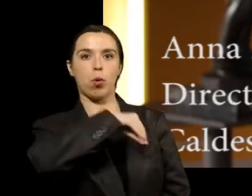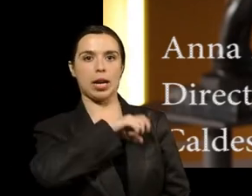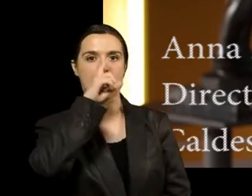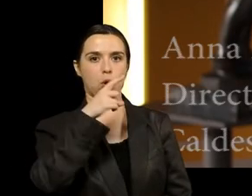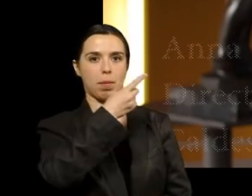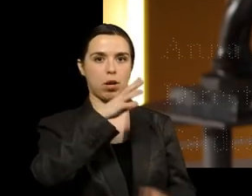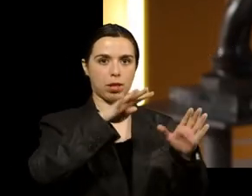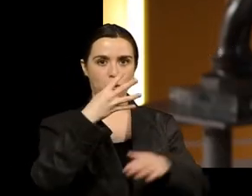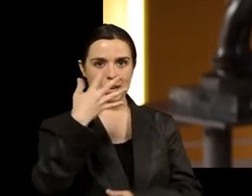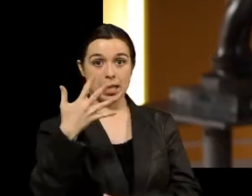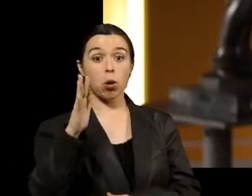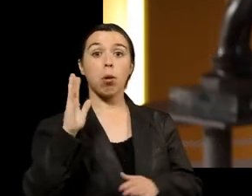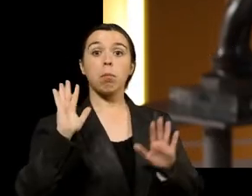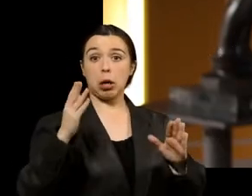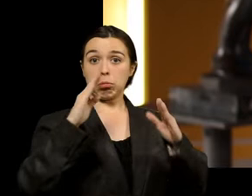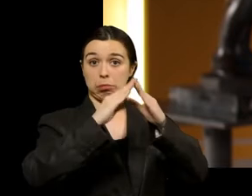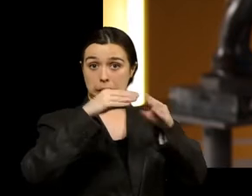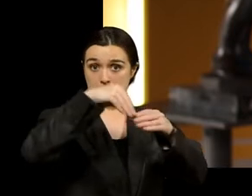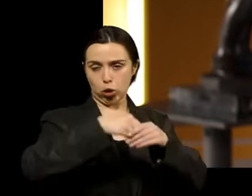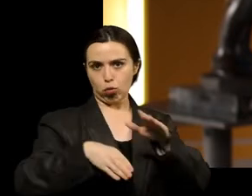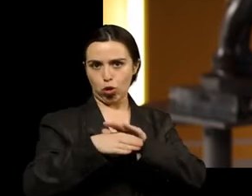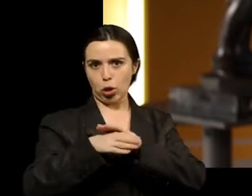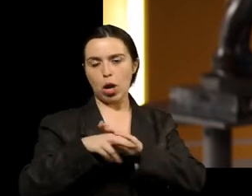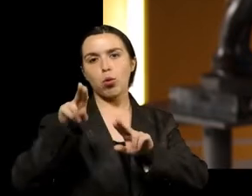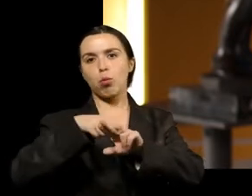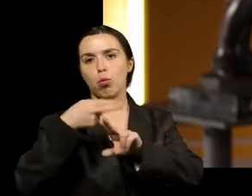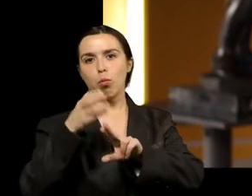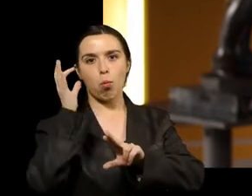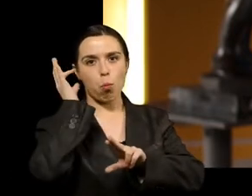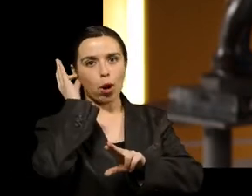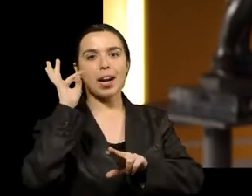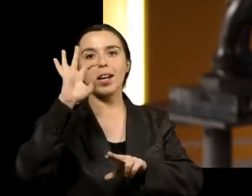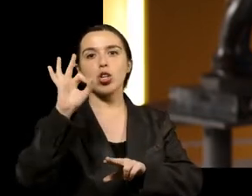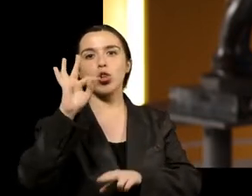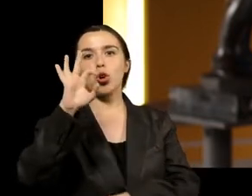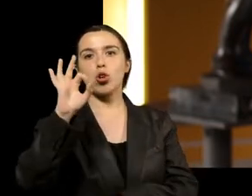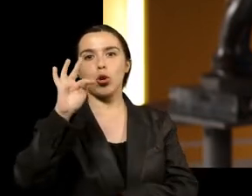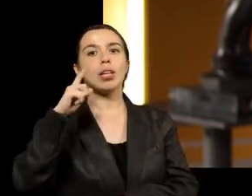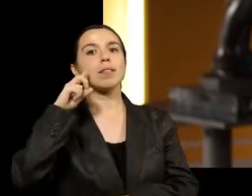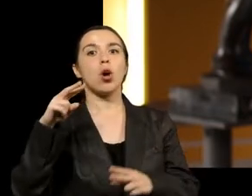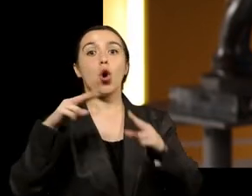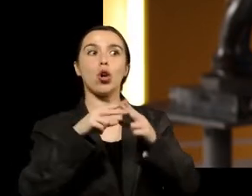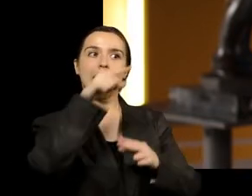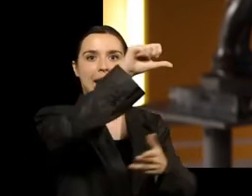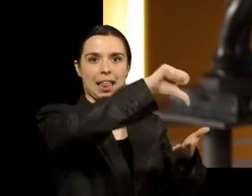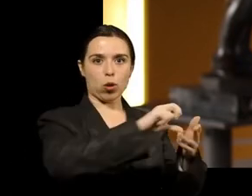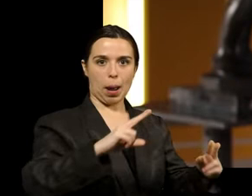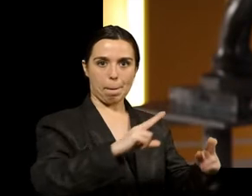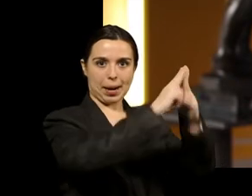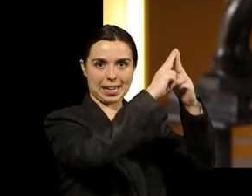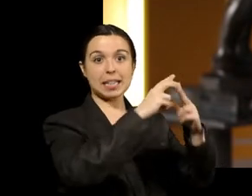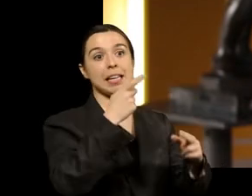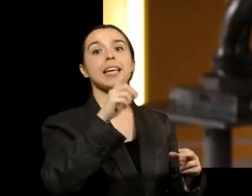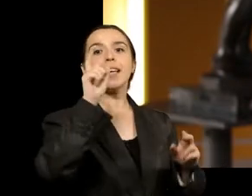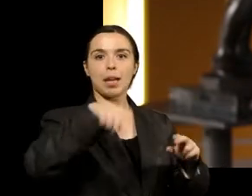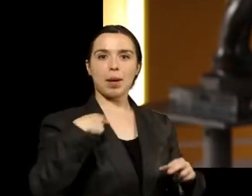casa, al Mas Manolo, van quedar la Totot, la seva dona, que va conèixer quan ell va marxar a París l'any 1900, i la Rosa,